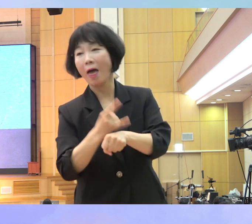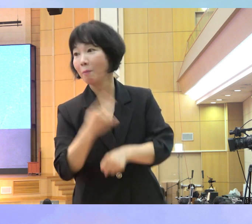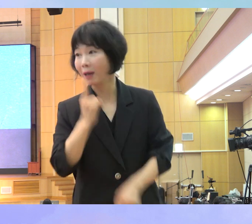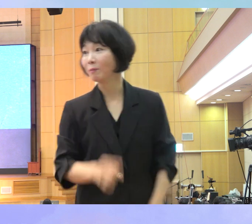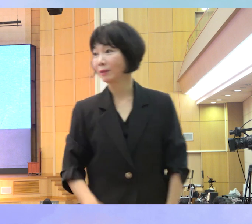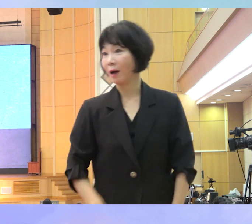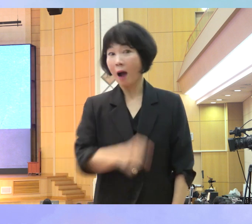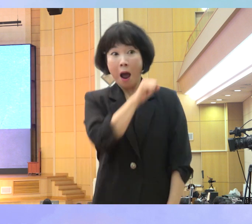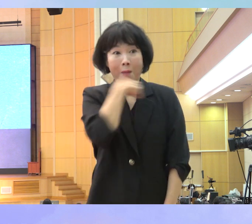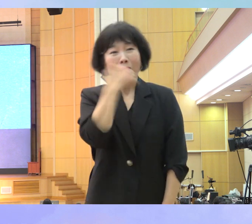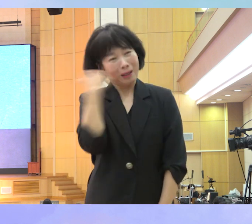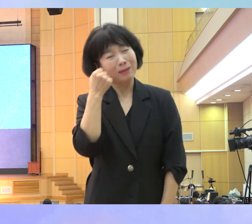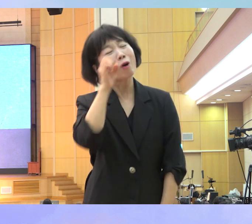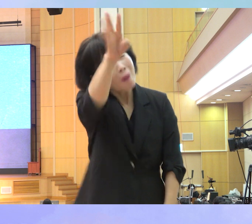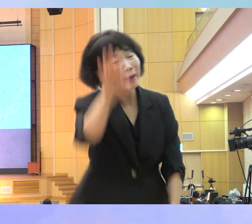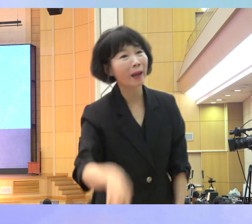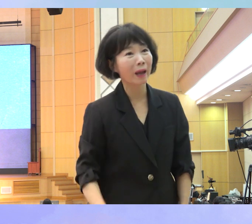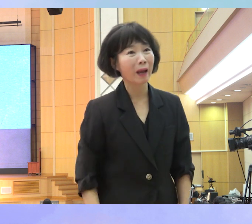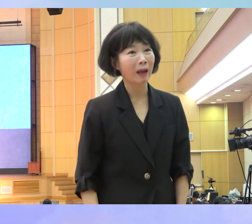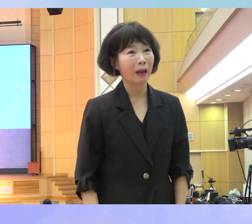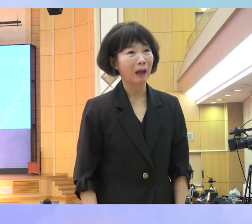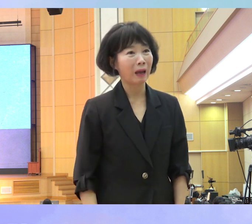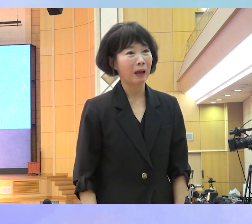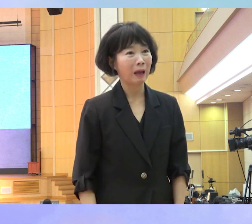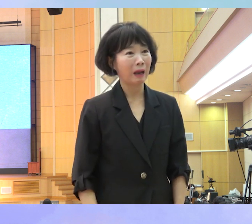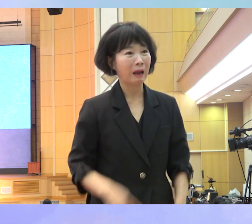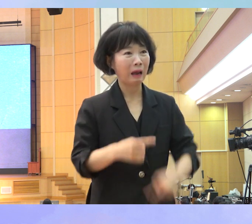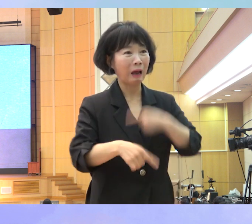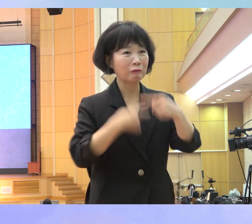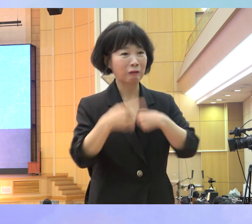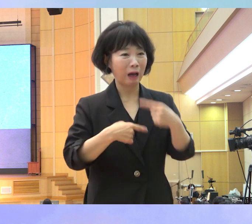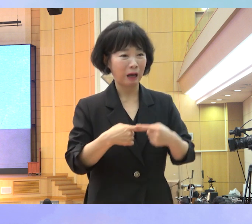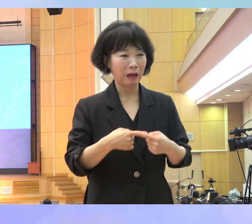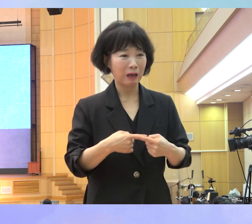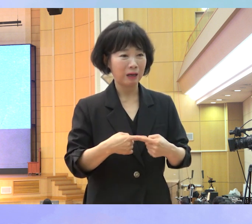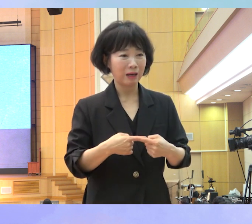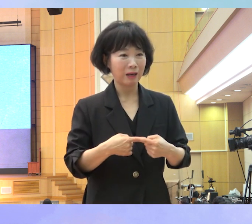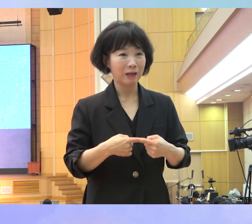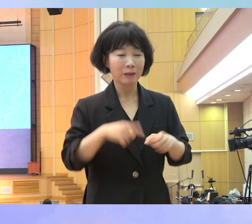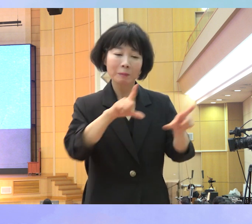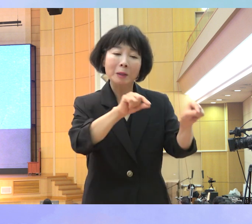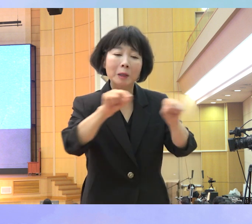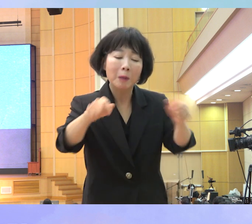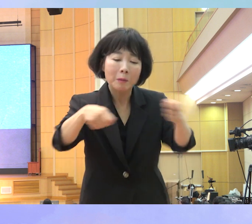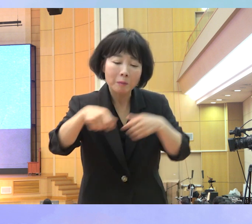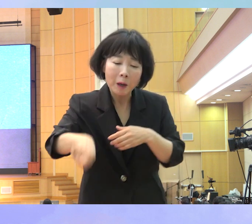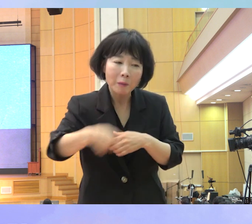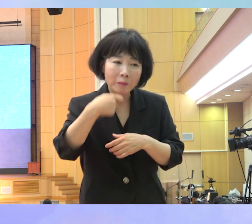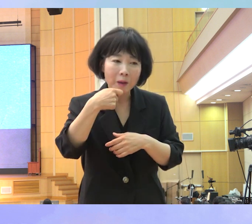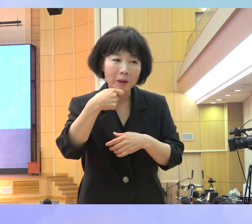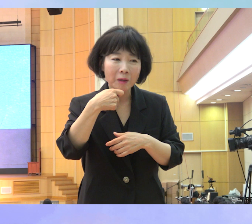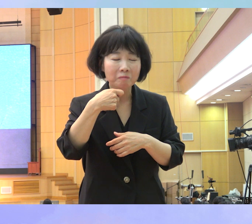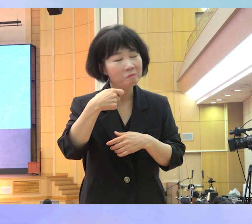그렇게 맛있다고 얘기해 줬을 때 여러분들은 어때요? 된장찌개 한 입 먹어.